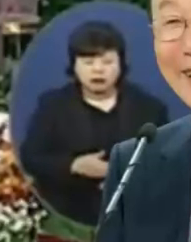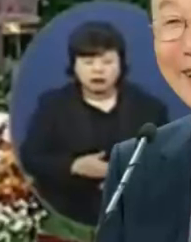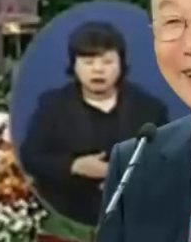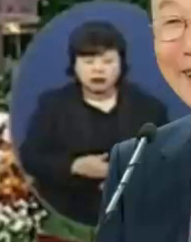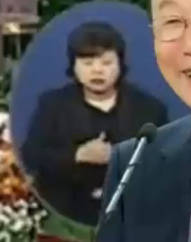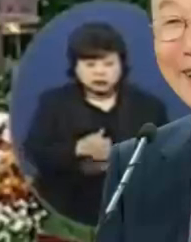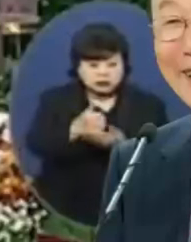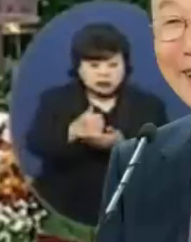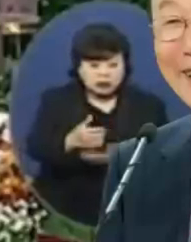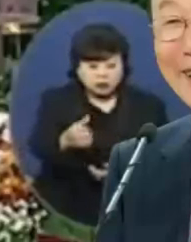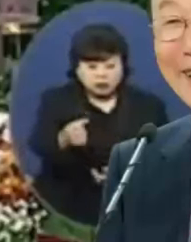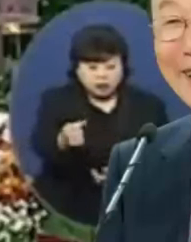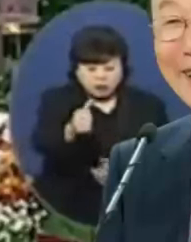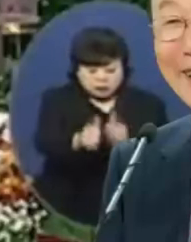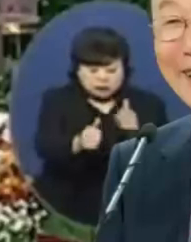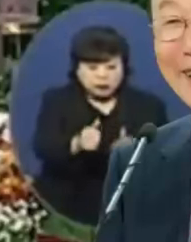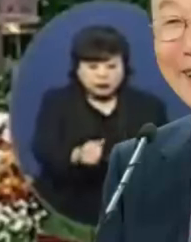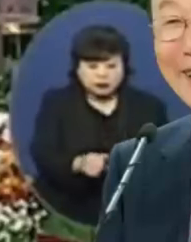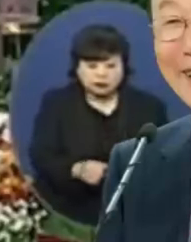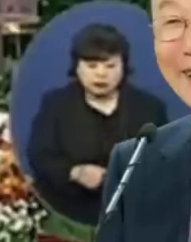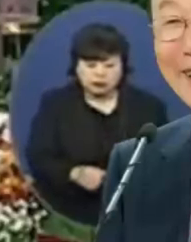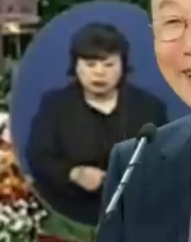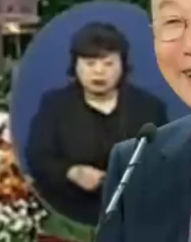압력을 잡게 해보니까 평균 압력이 무려